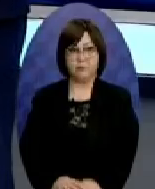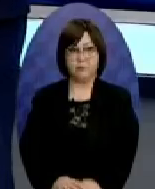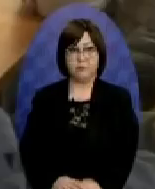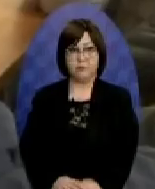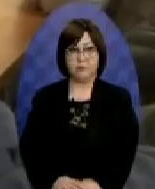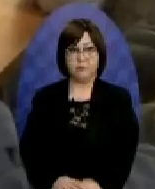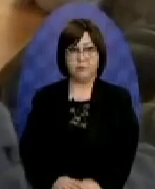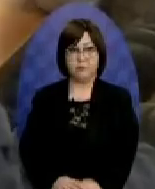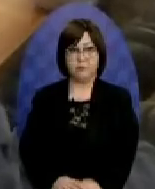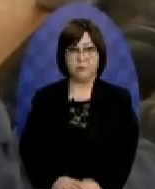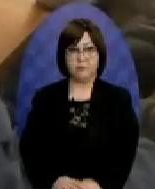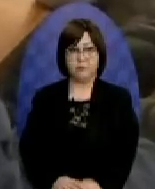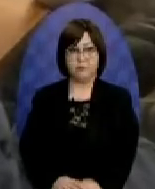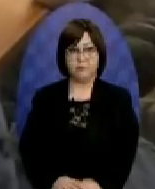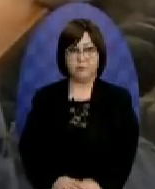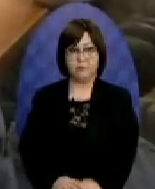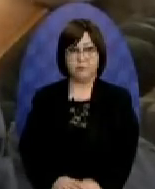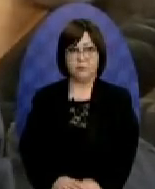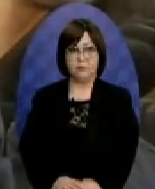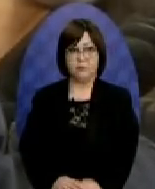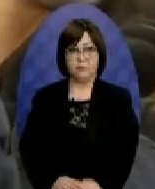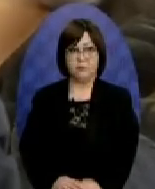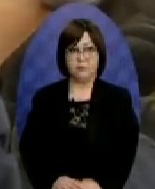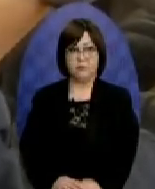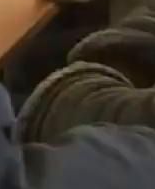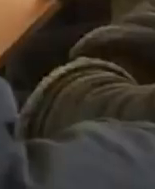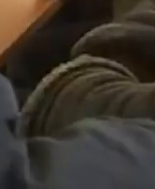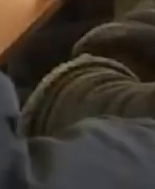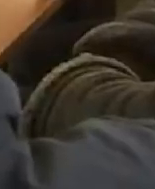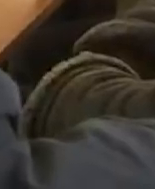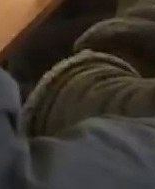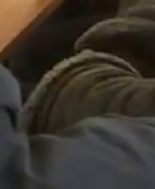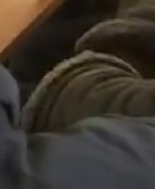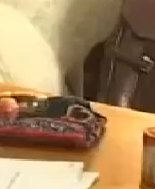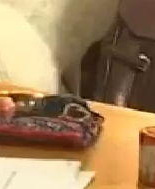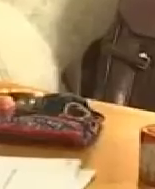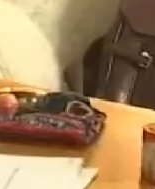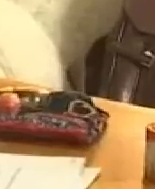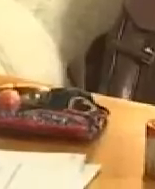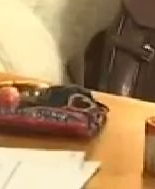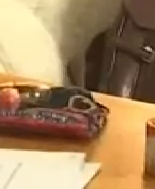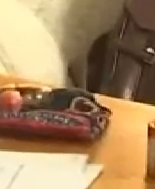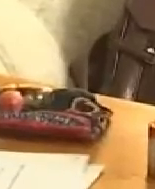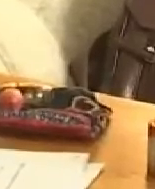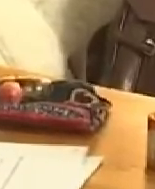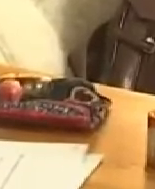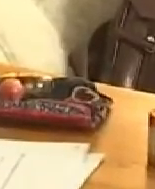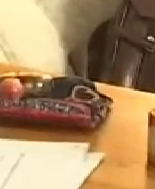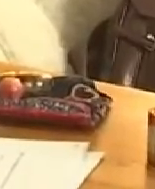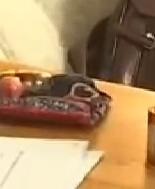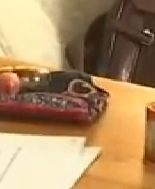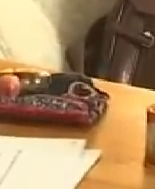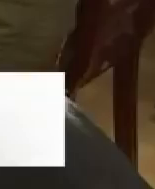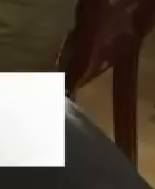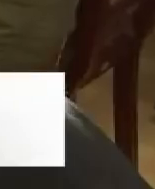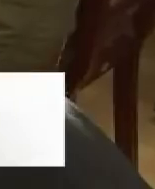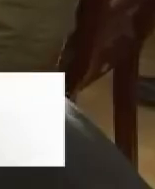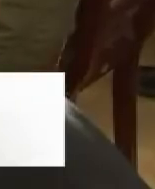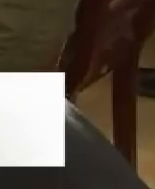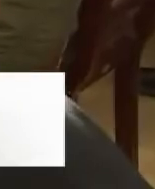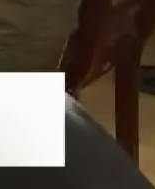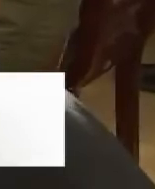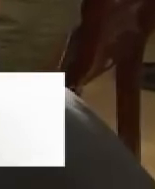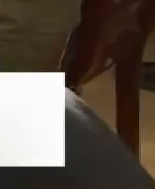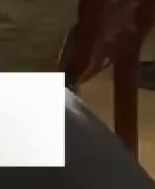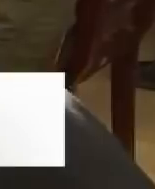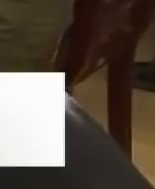байна. Монголын морин спорт уяачдын холбооны 7-р их хуралд бүх аймаг сум нийслэл дүүргүүдээс 700 гаруй уяачид